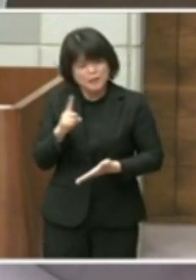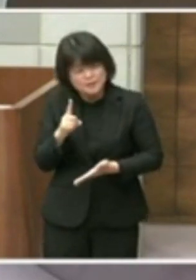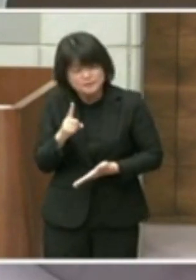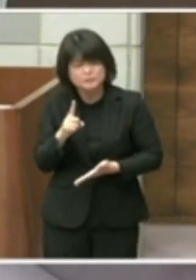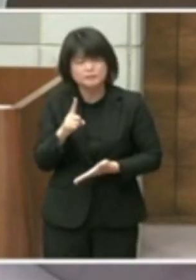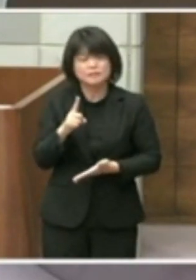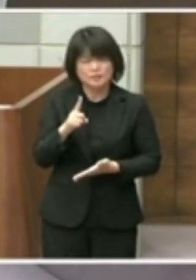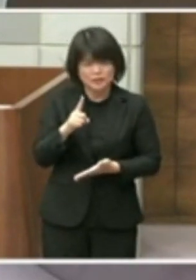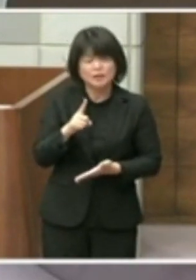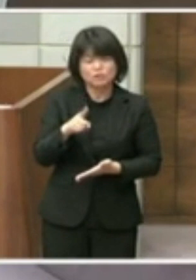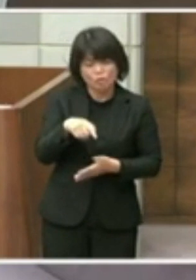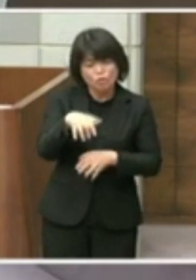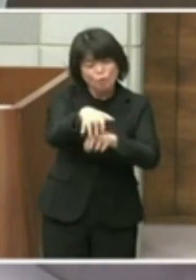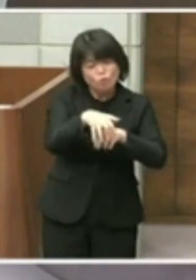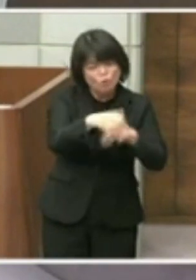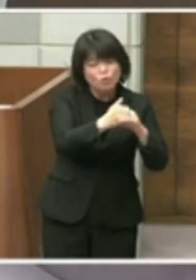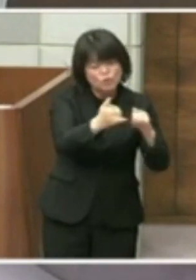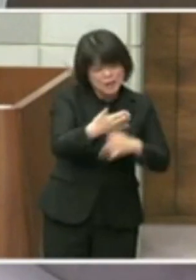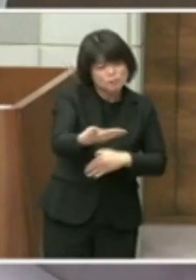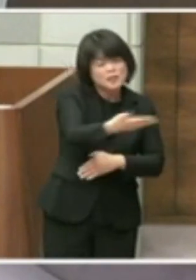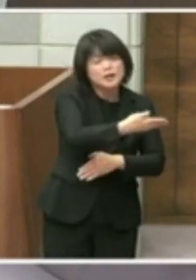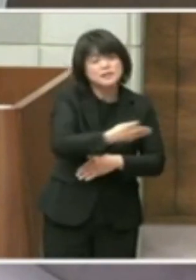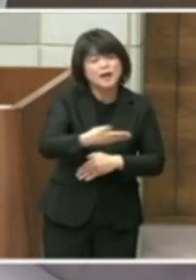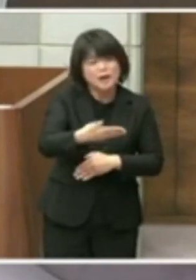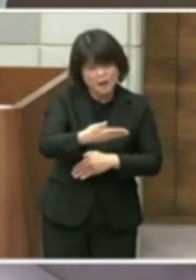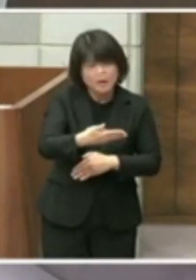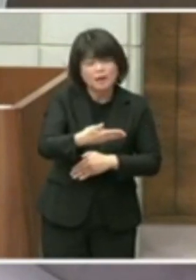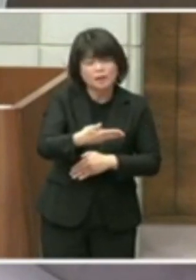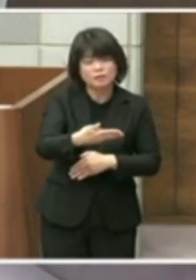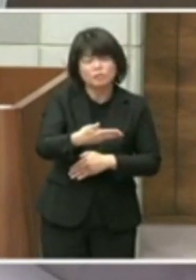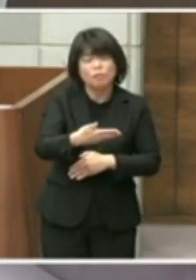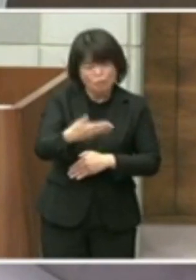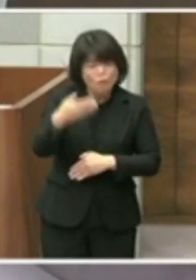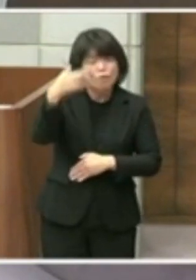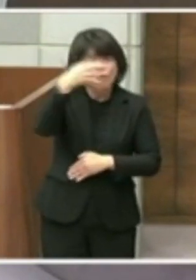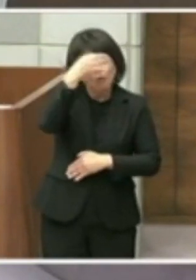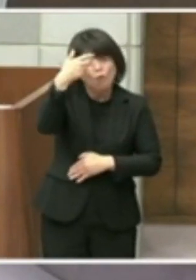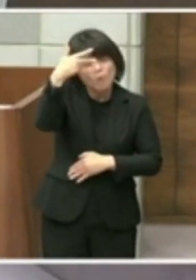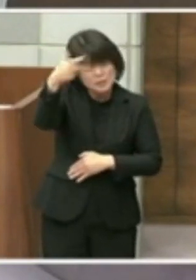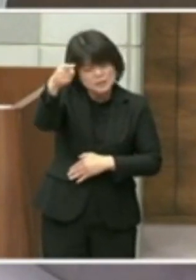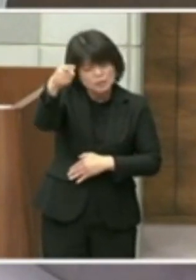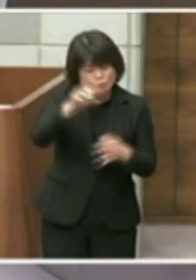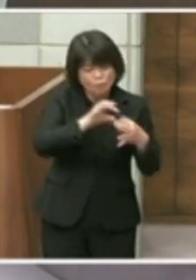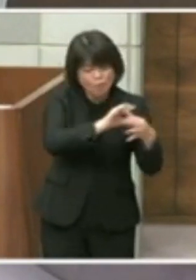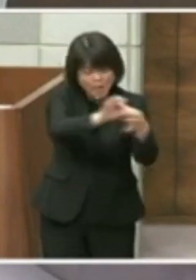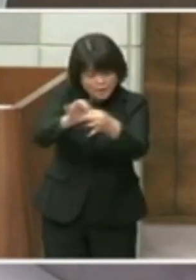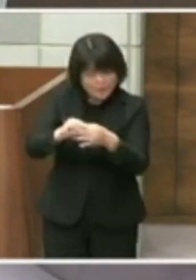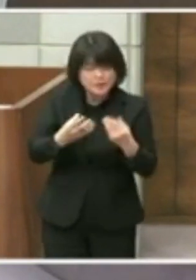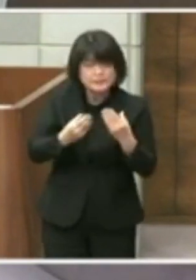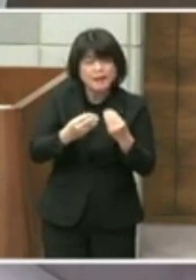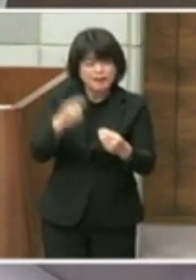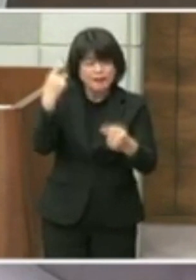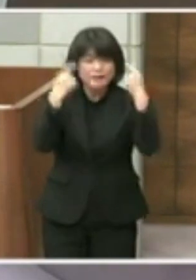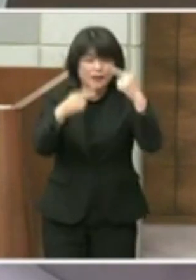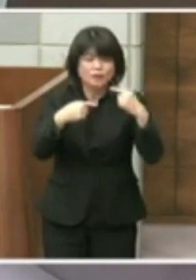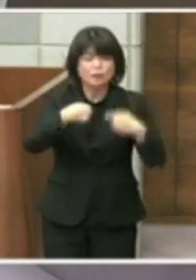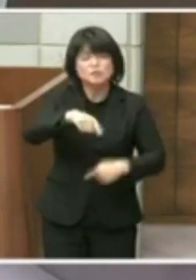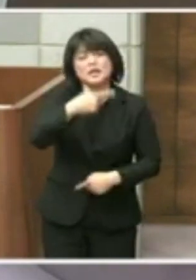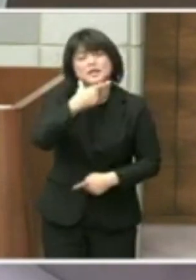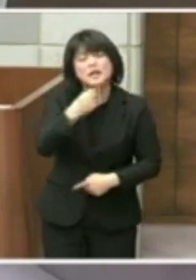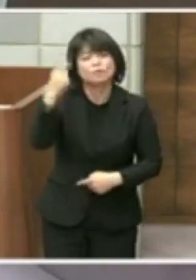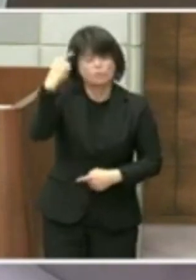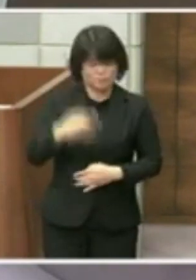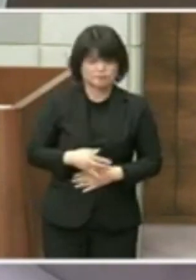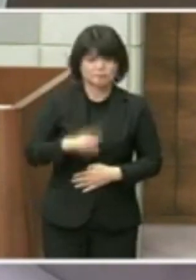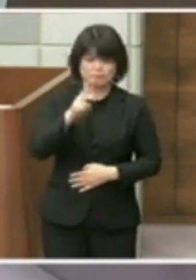であります農業者の皆さんや財産を管理する神戸市ともしっかり連携をしながら検討をしてまいりたいと思いますので